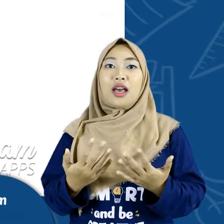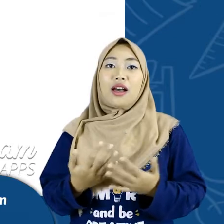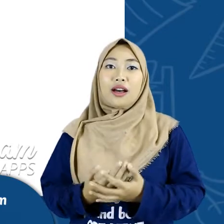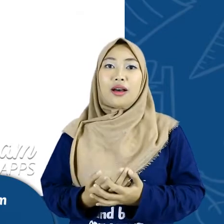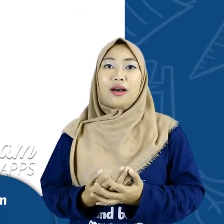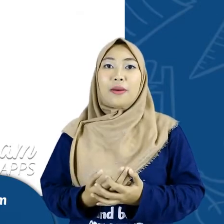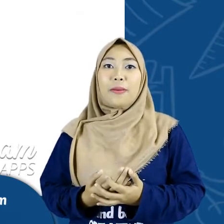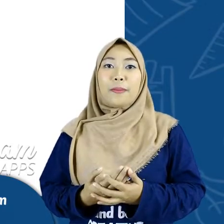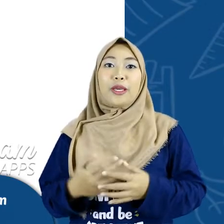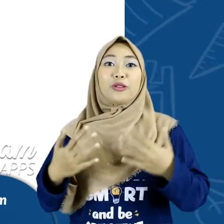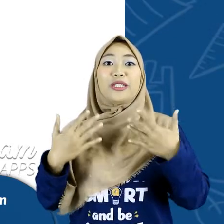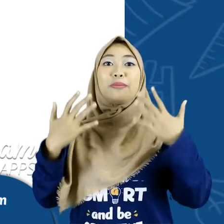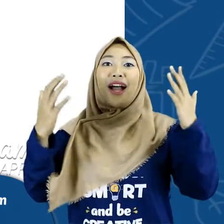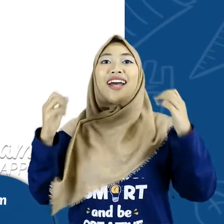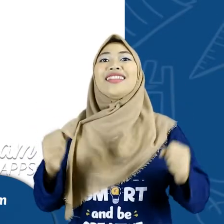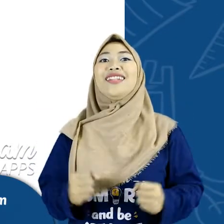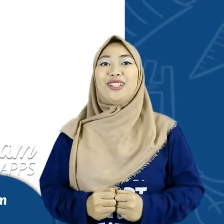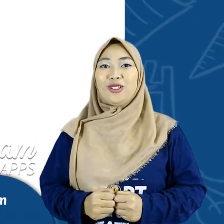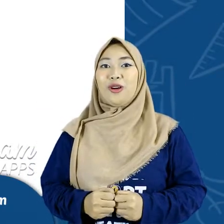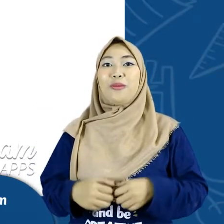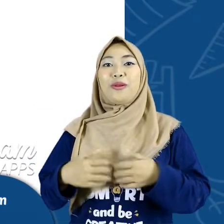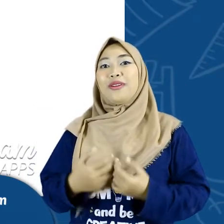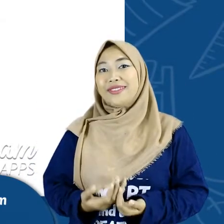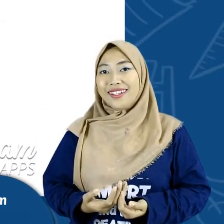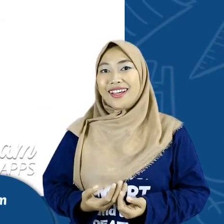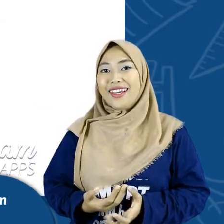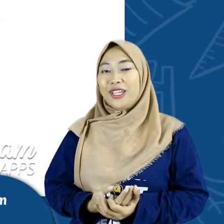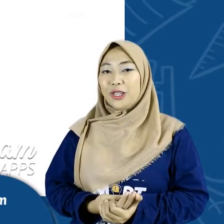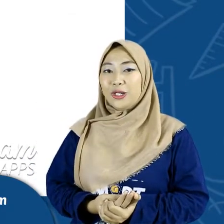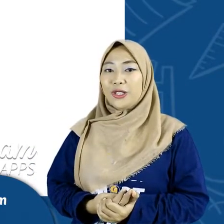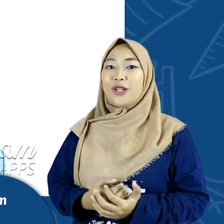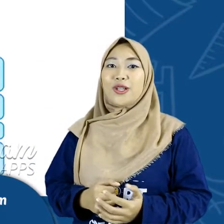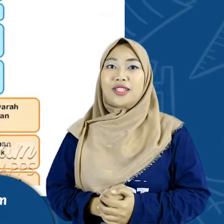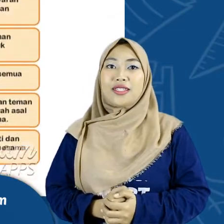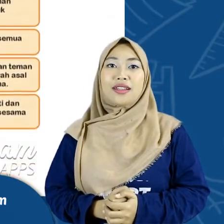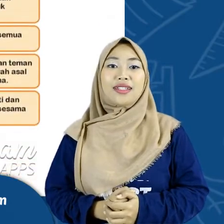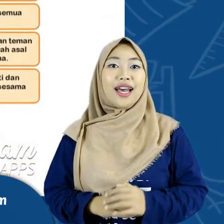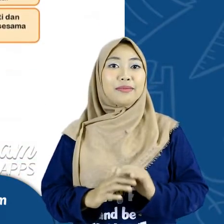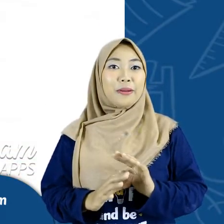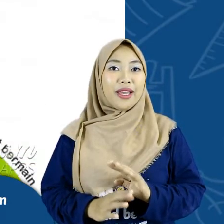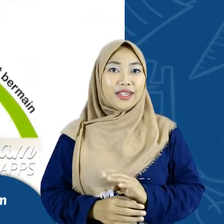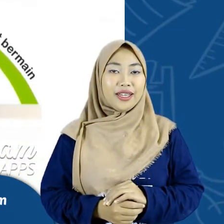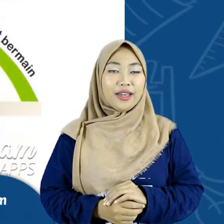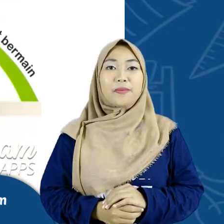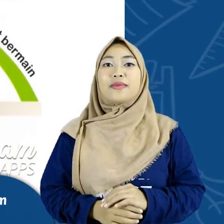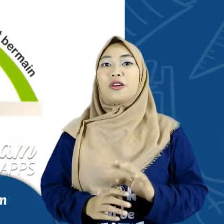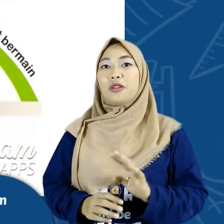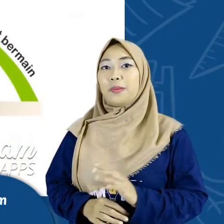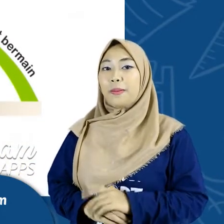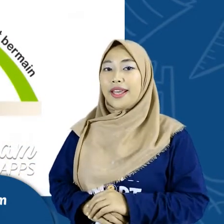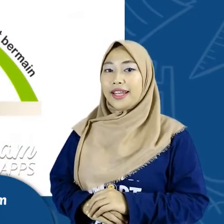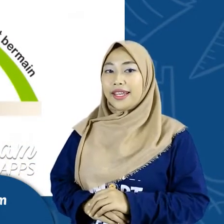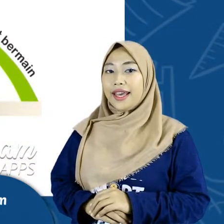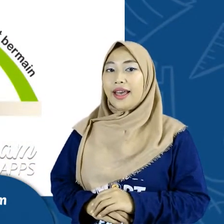harus ikut menyemangati gitu loh. Nah, kayak gitu. Terus ke saat bermain nih,